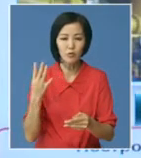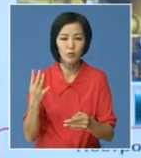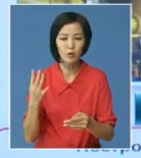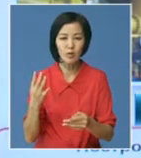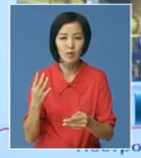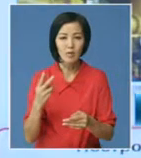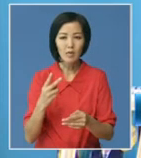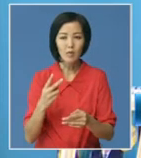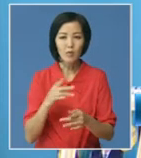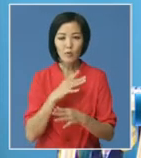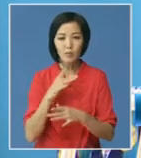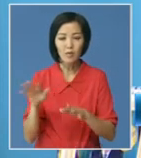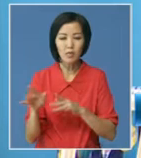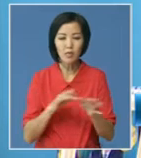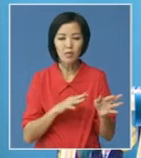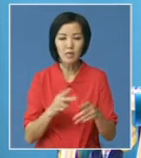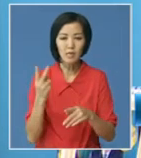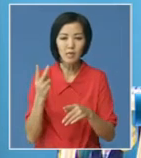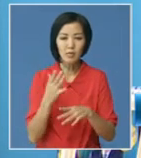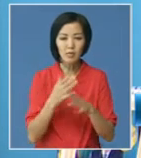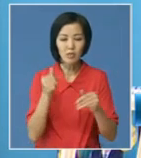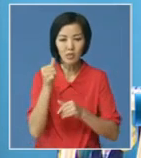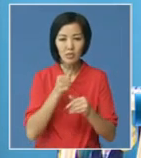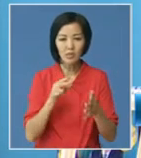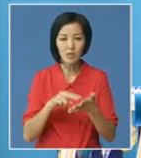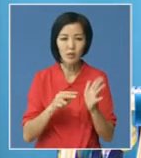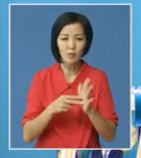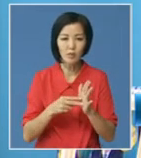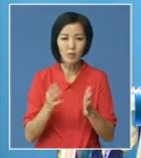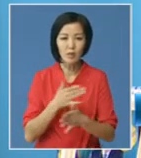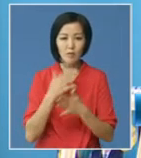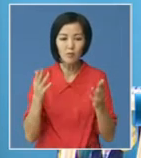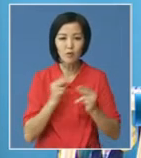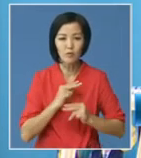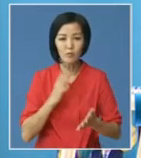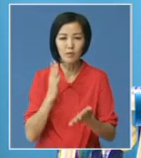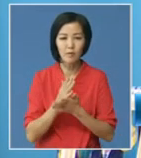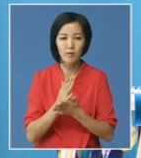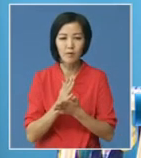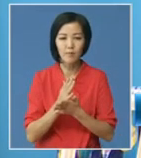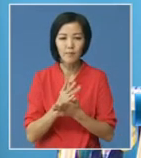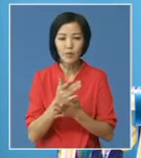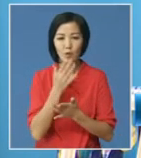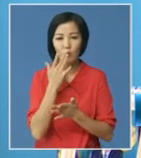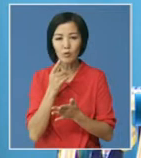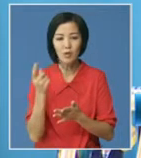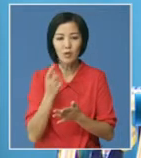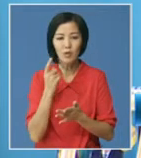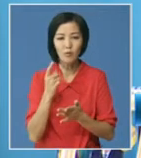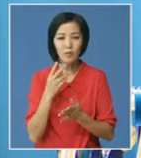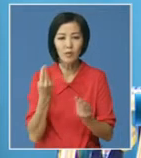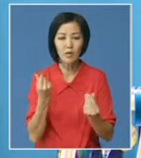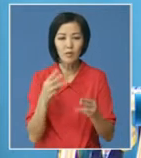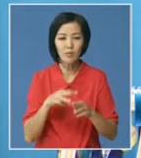екінші жартылыққа жоспарланған. Сол себептен алда үлкен жұмыстар бізді күтіп отыр. Ұлттық экономика министрлігіне, қаржы